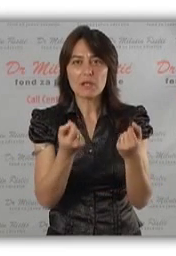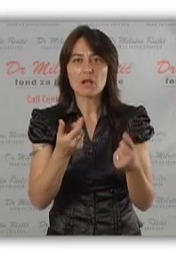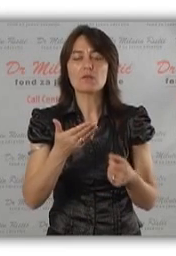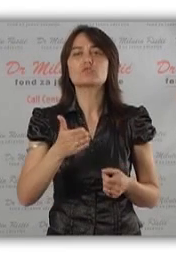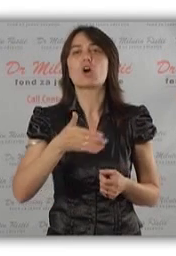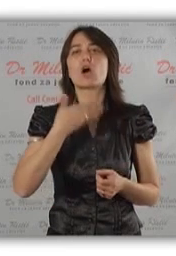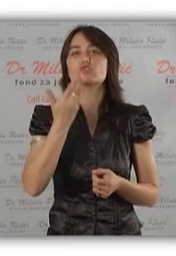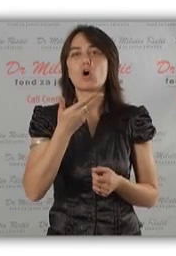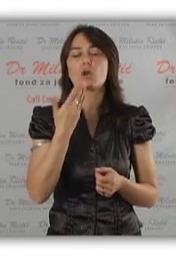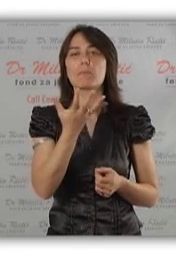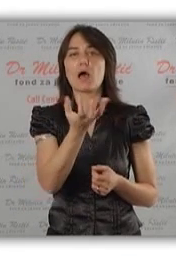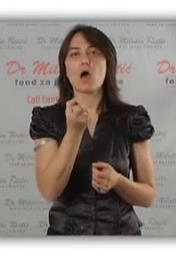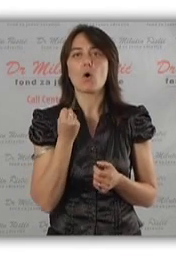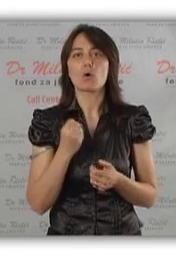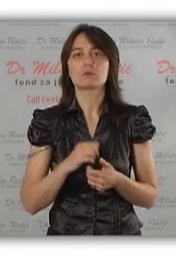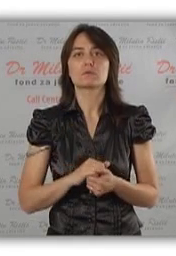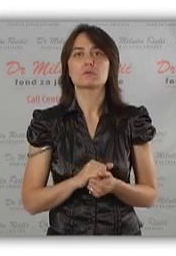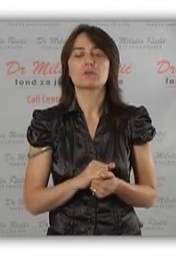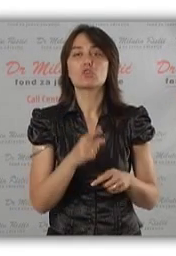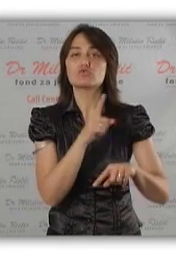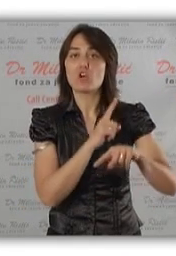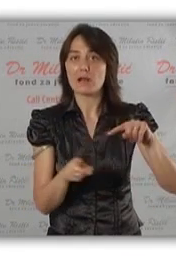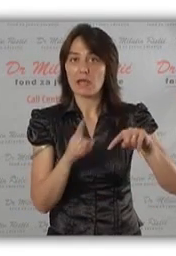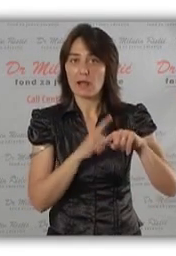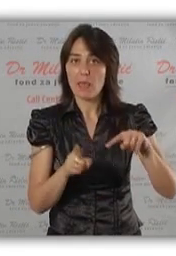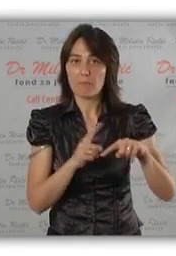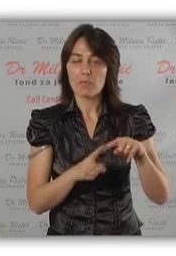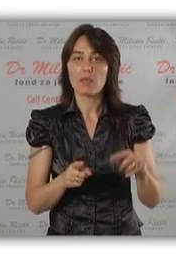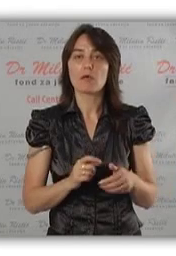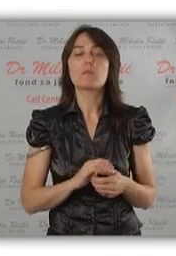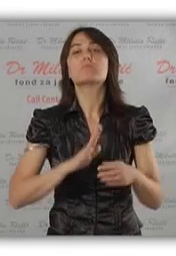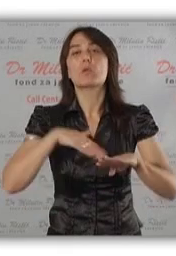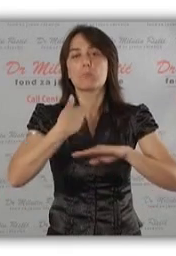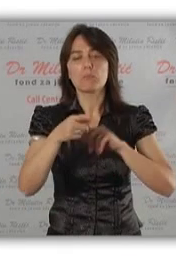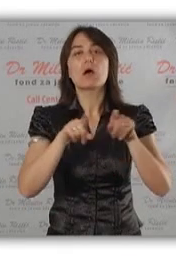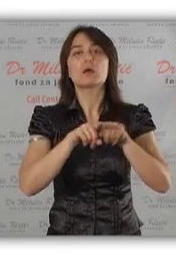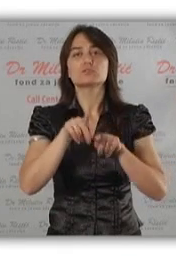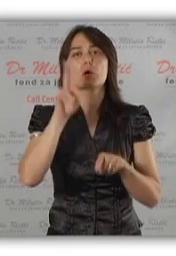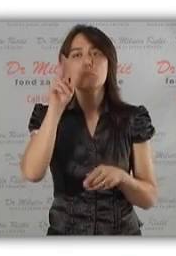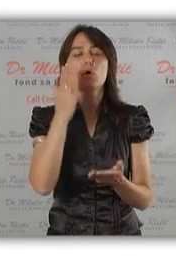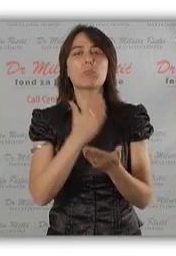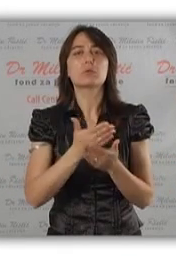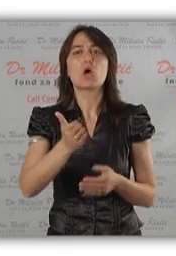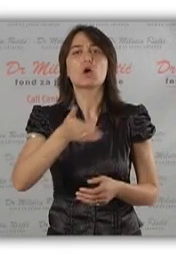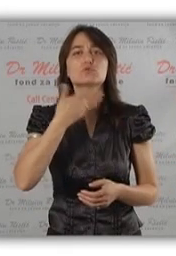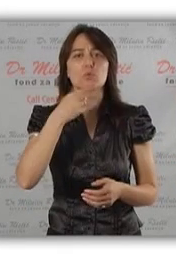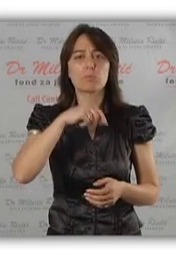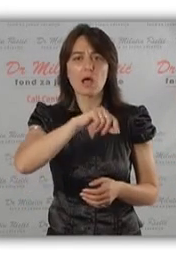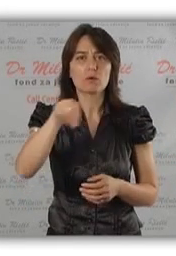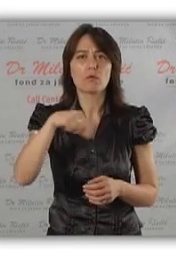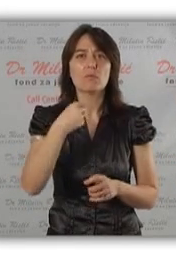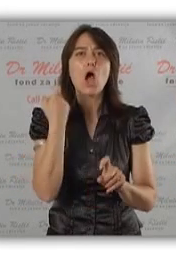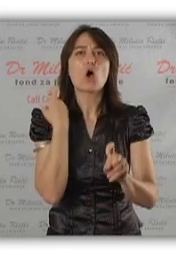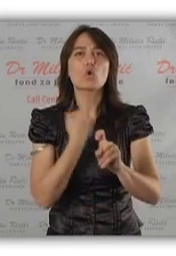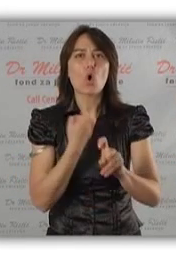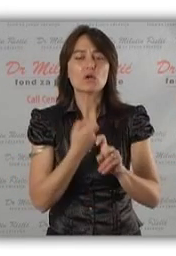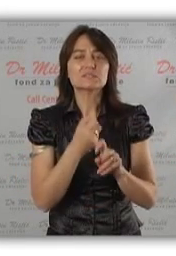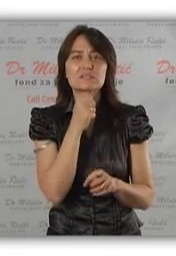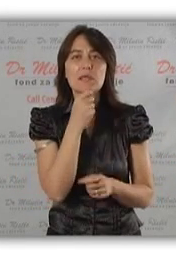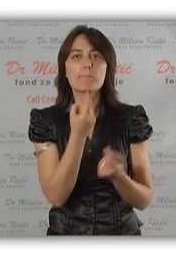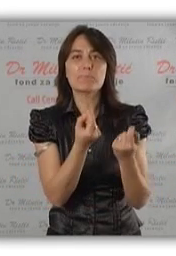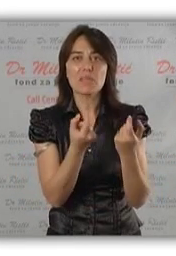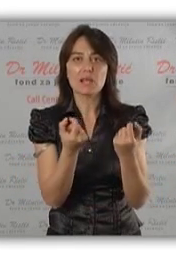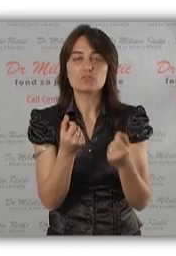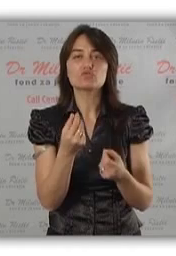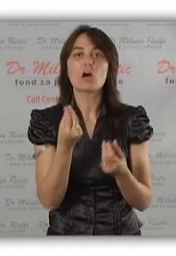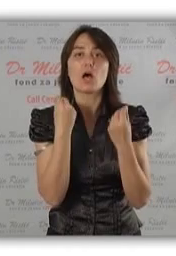sluzave supe pirinča, čorbice od šargarepe. Onda također mogu da budu supe kuvane